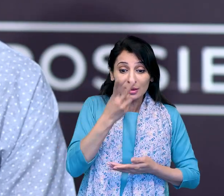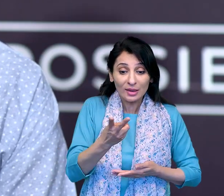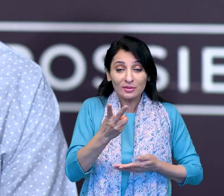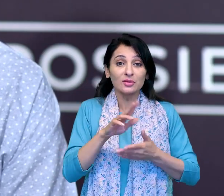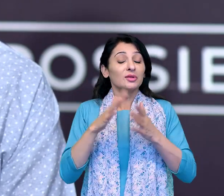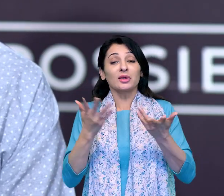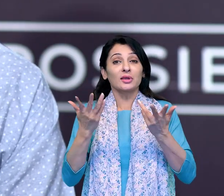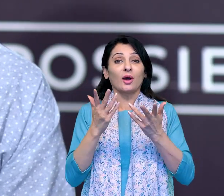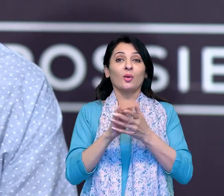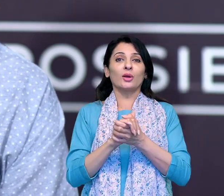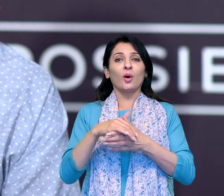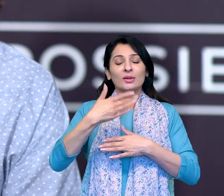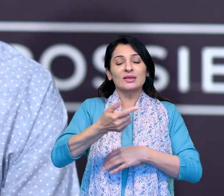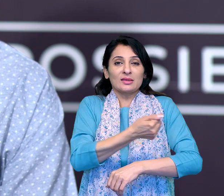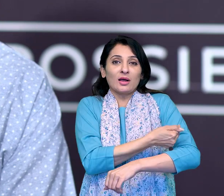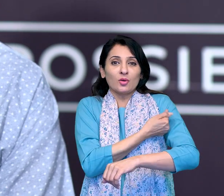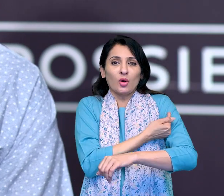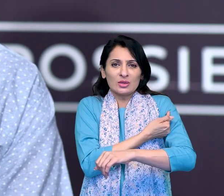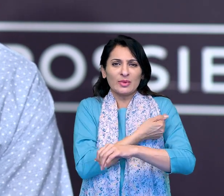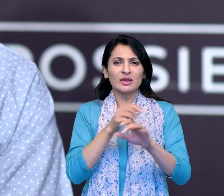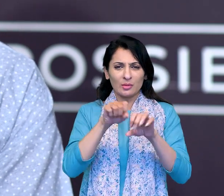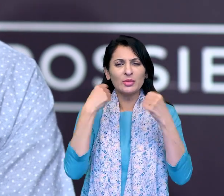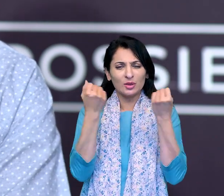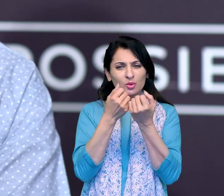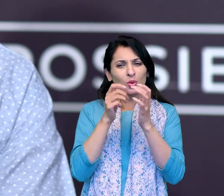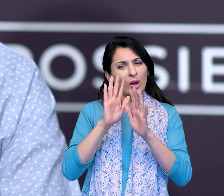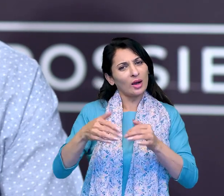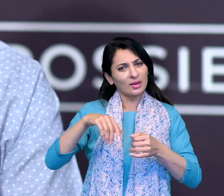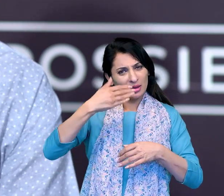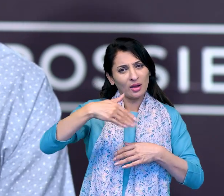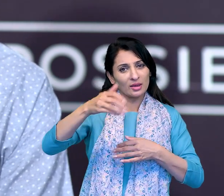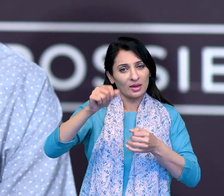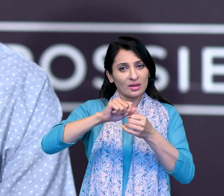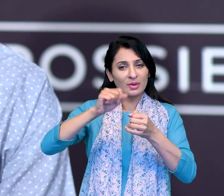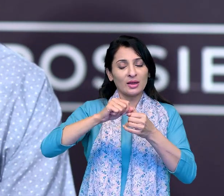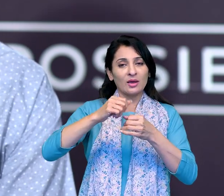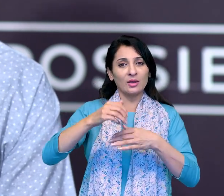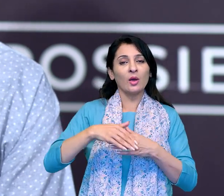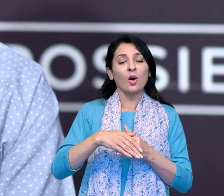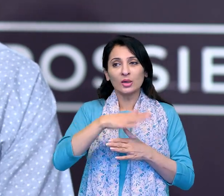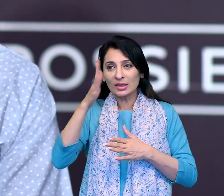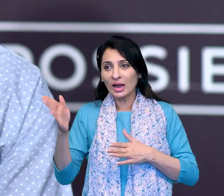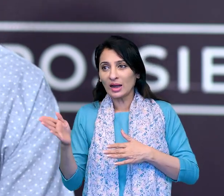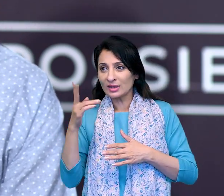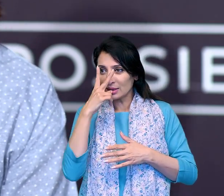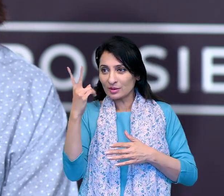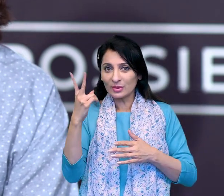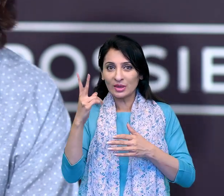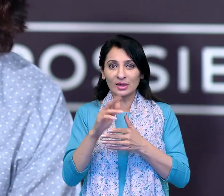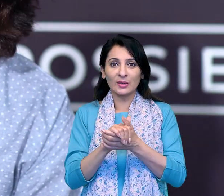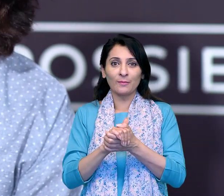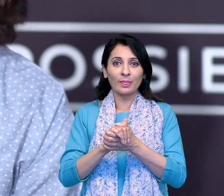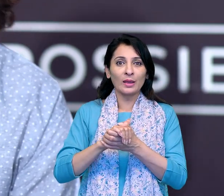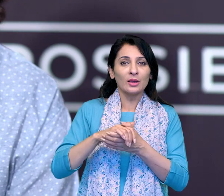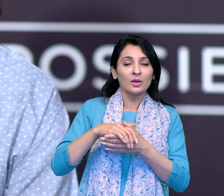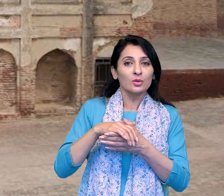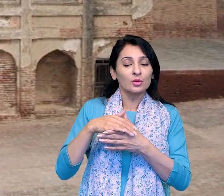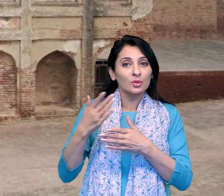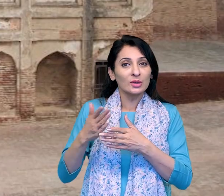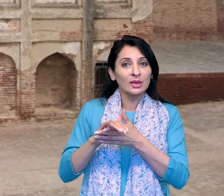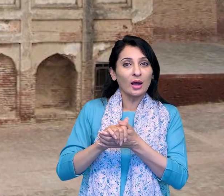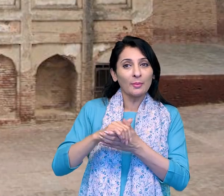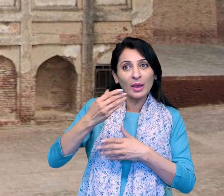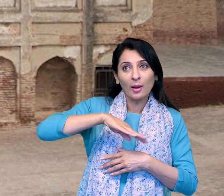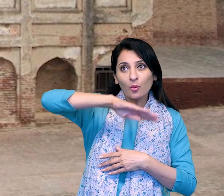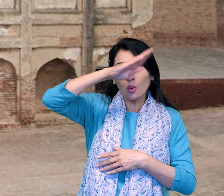हॉस्पिटल लिया गया है यहां पे हॉस्पिटल बनाया गया फुर्थर ऑन यहां से अगर हम प्रोसीड करते हुए राइट साइड पर देखें तो आपको ये आर्च नज़र आएगी